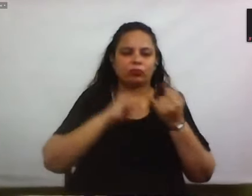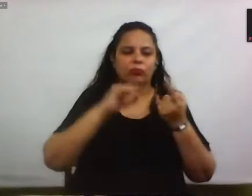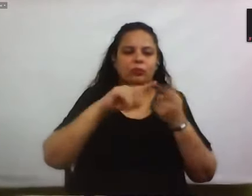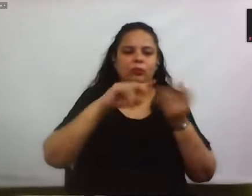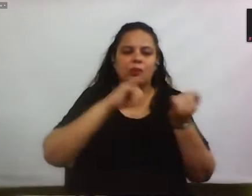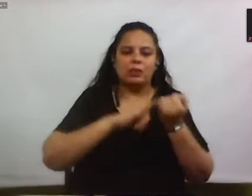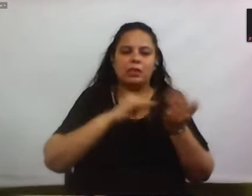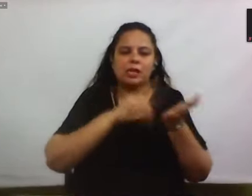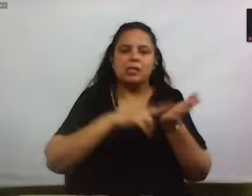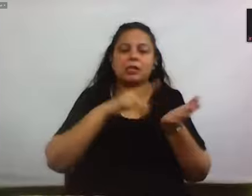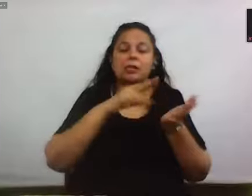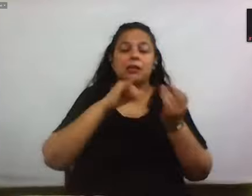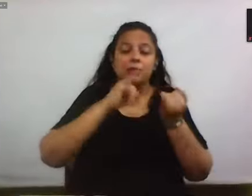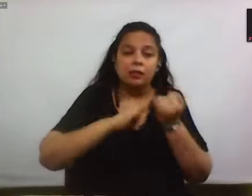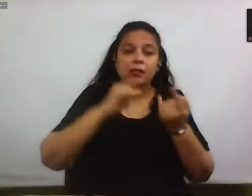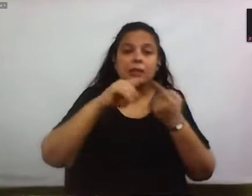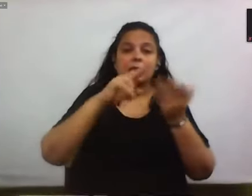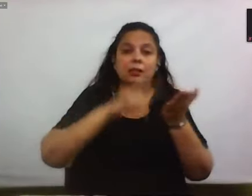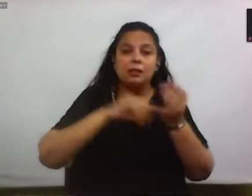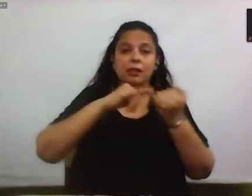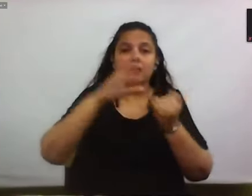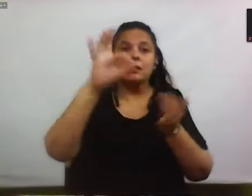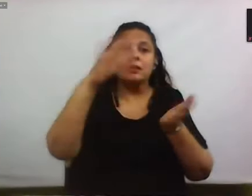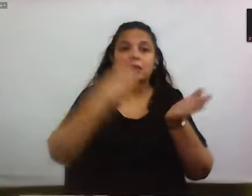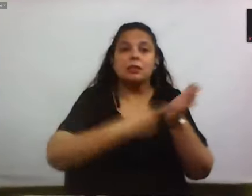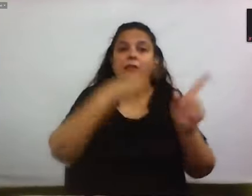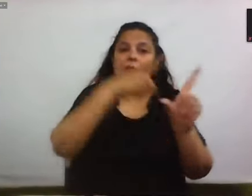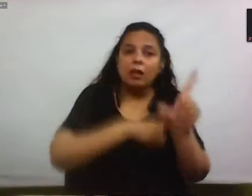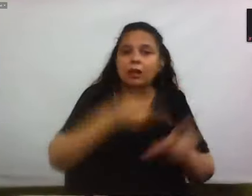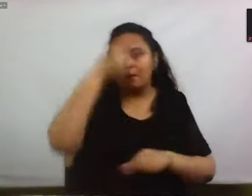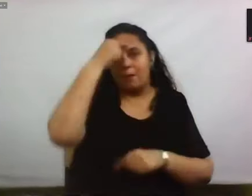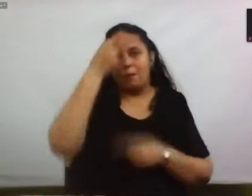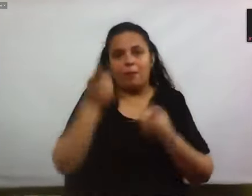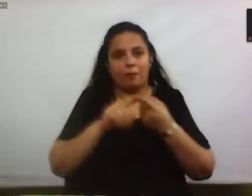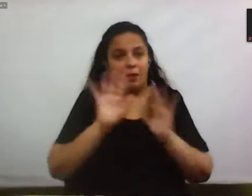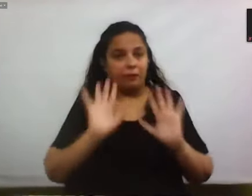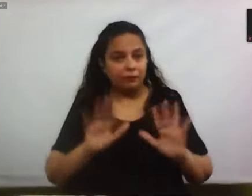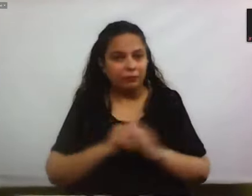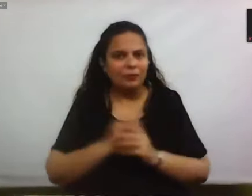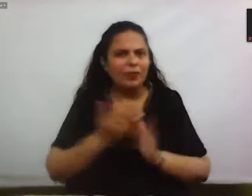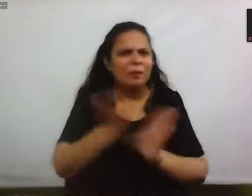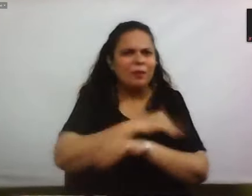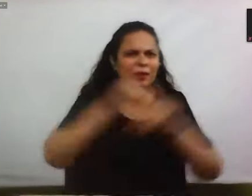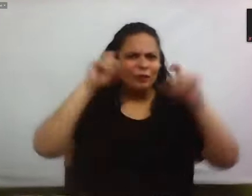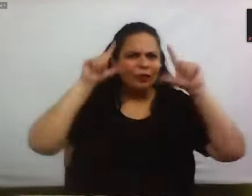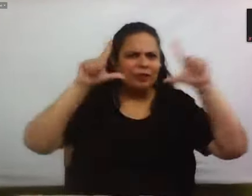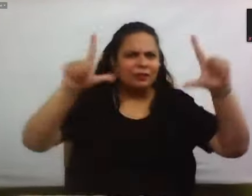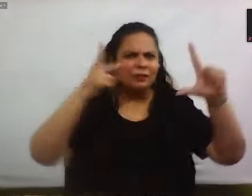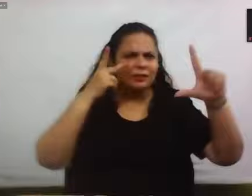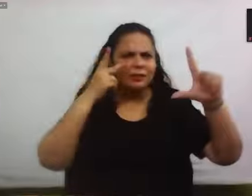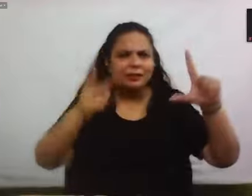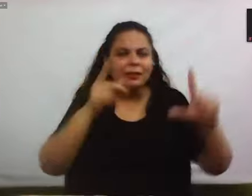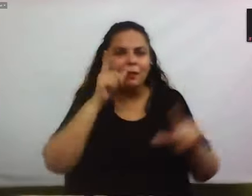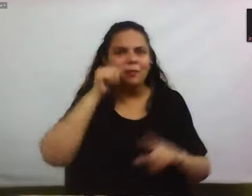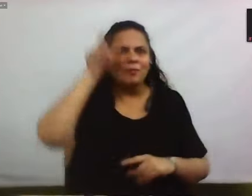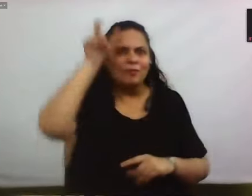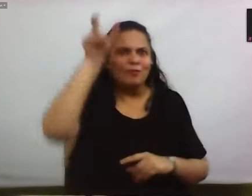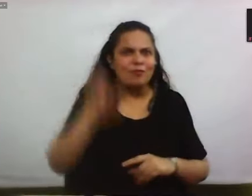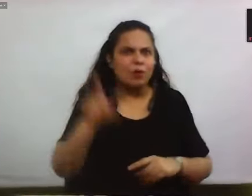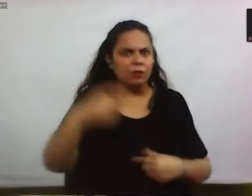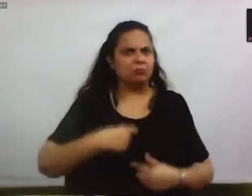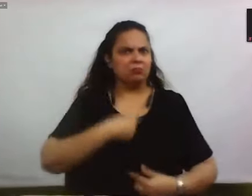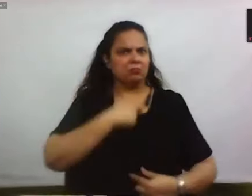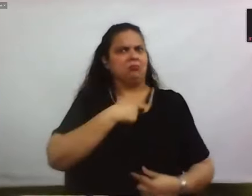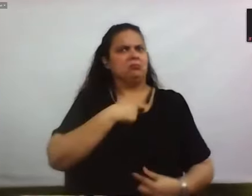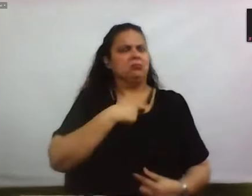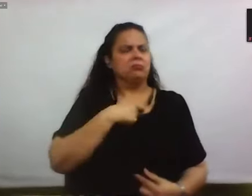एंड I don't know, I may be wrong, but I now when I look back, I feel that there were a few